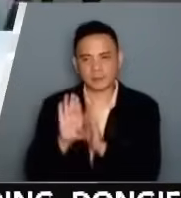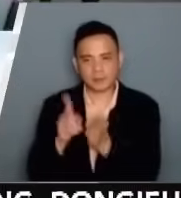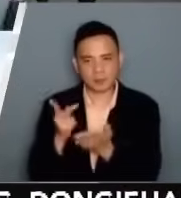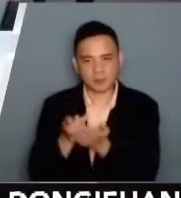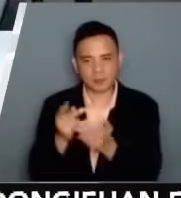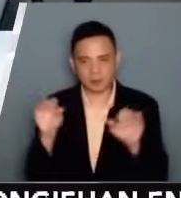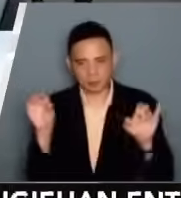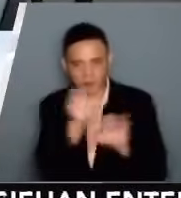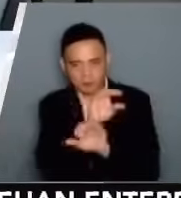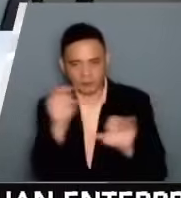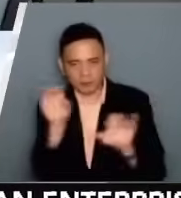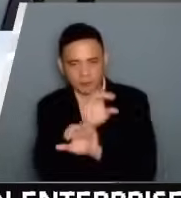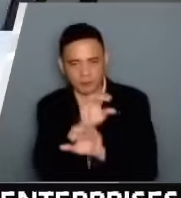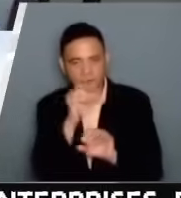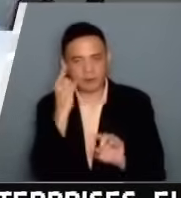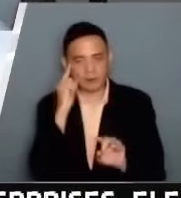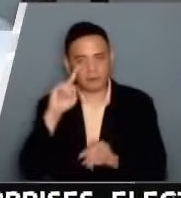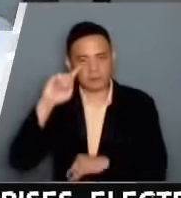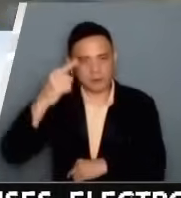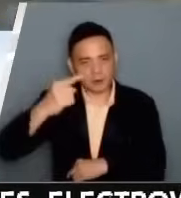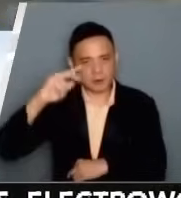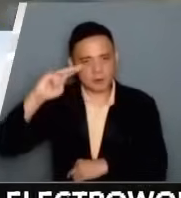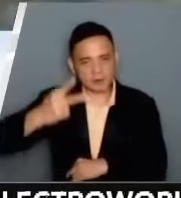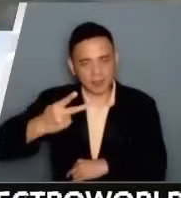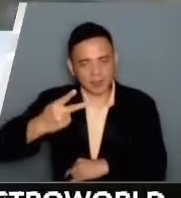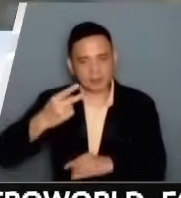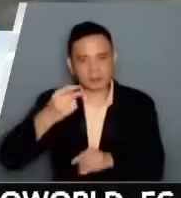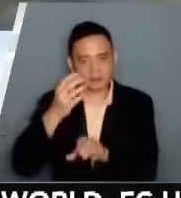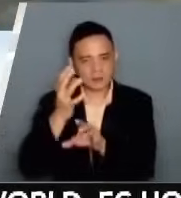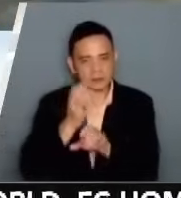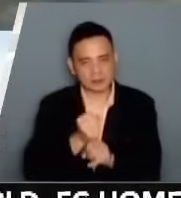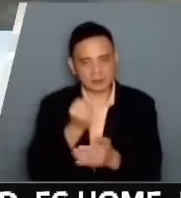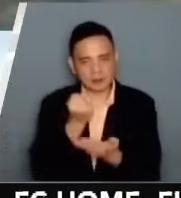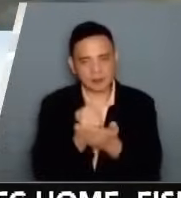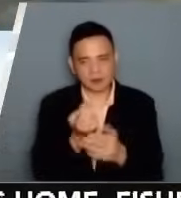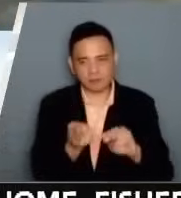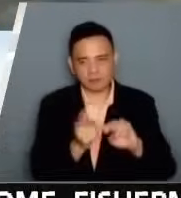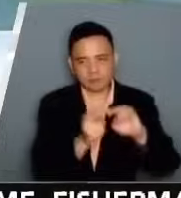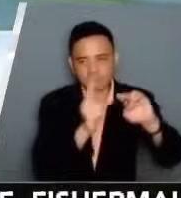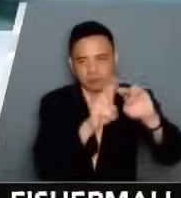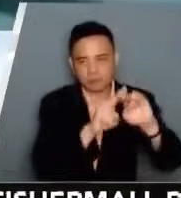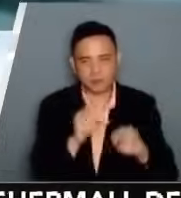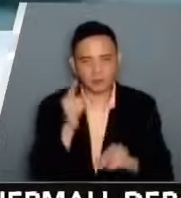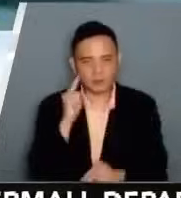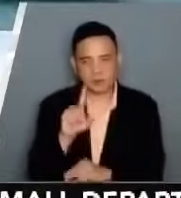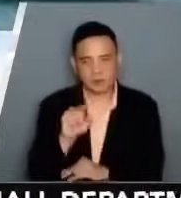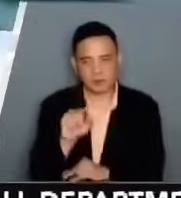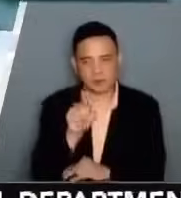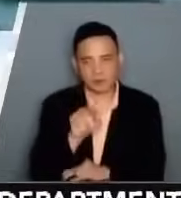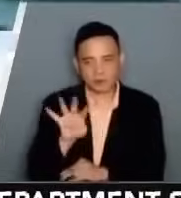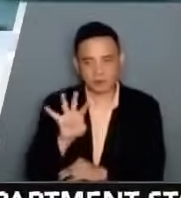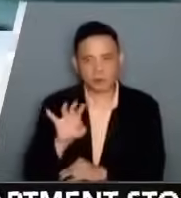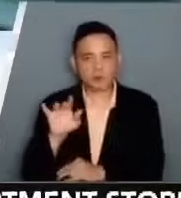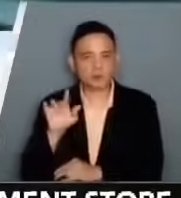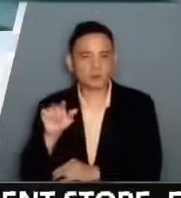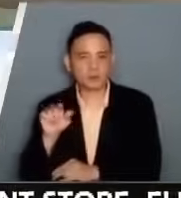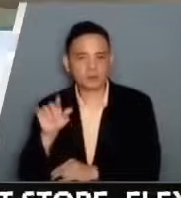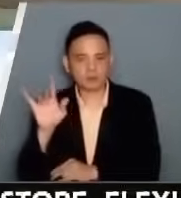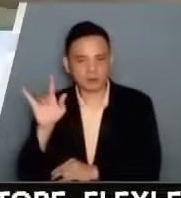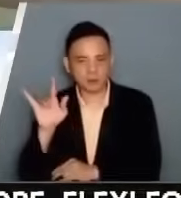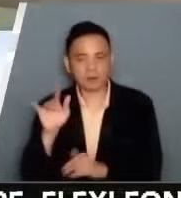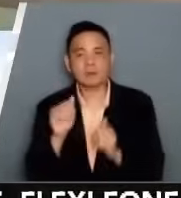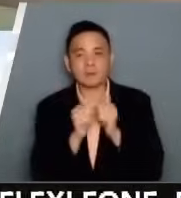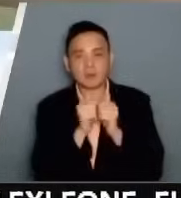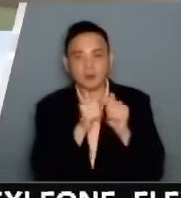second tranche ng salary increase o yung para sa 2024 at 2025. Retroactive o ibibigay pa rin po ang dapat